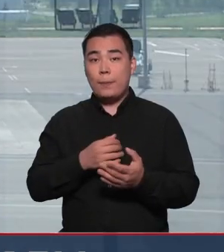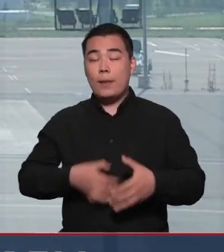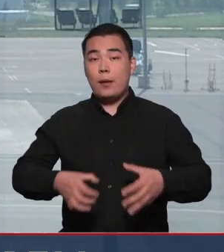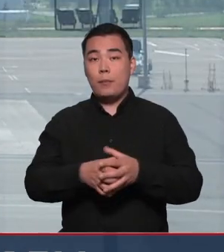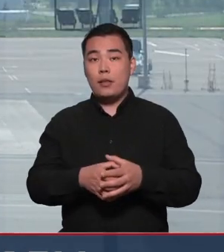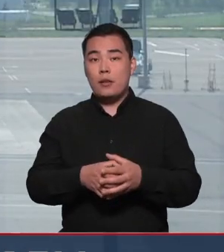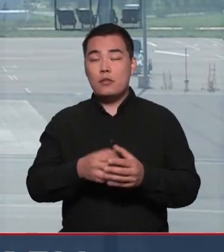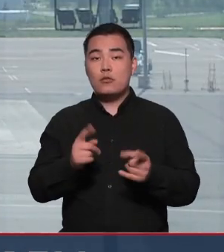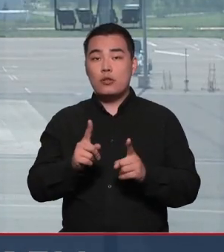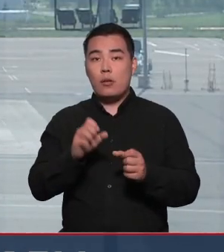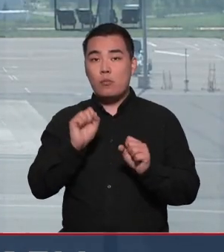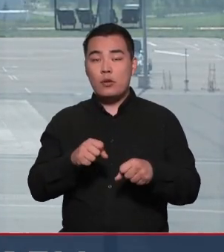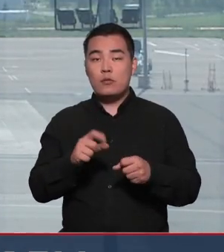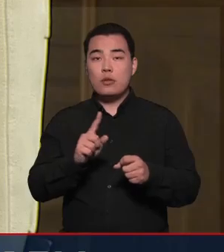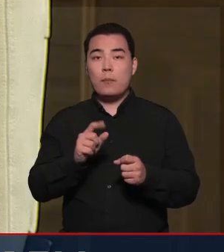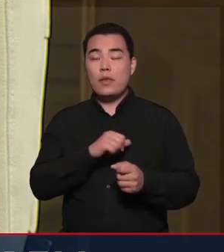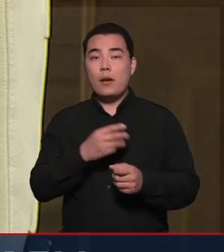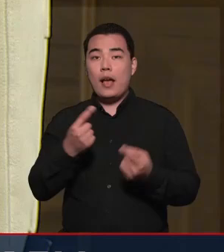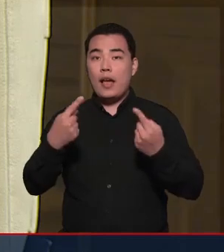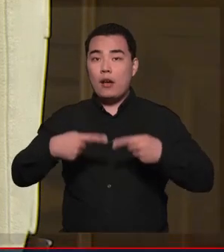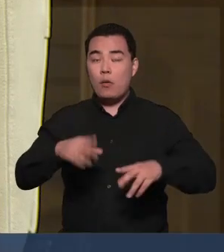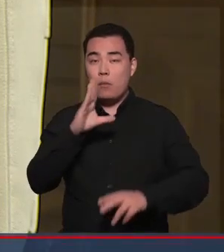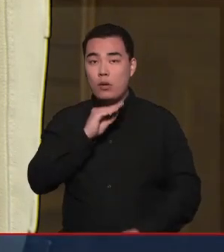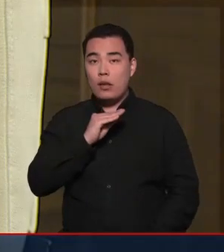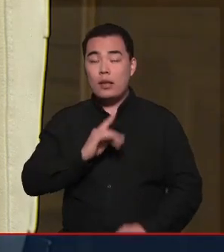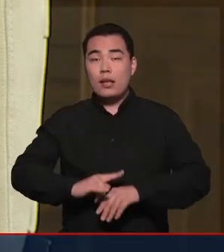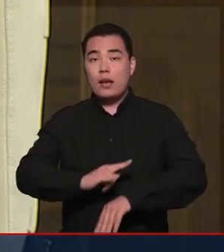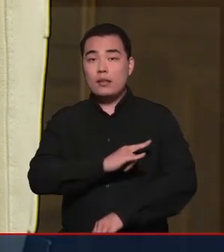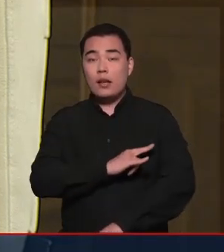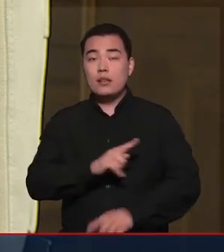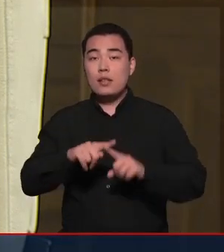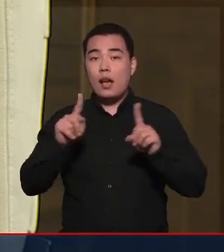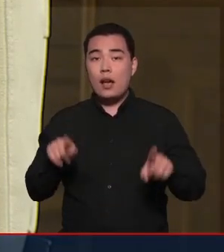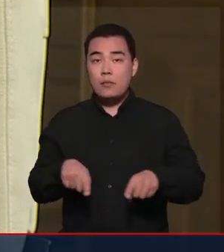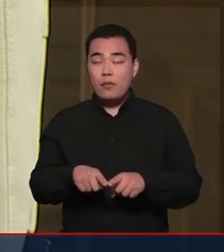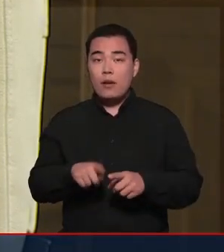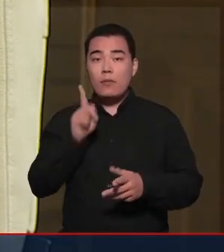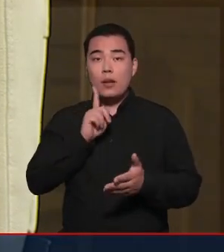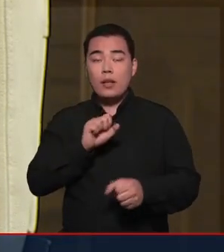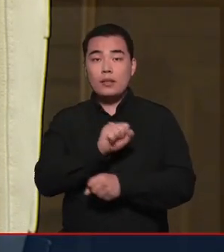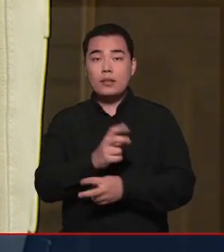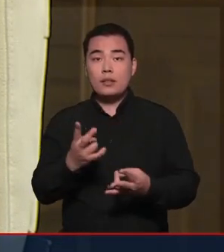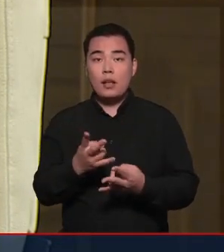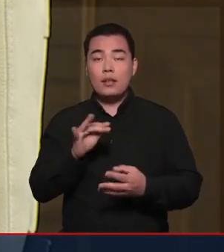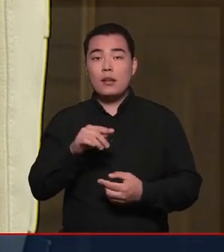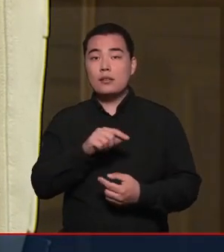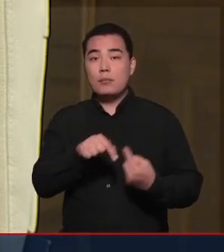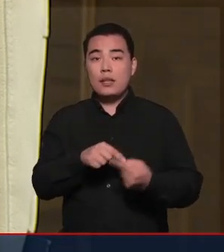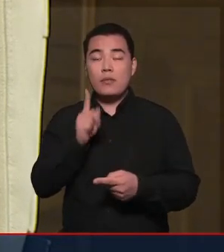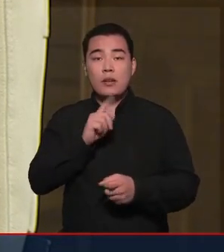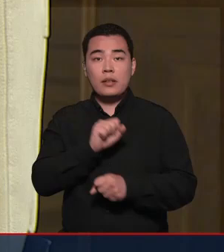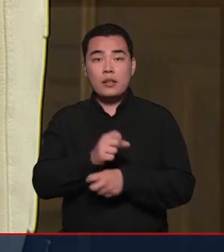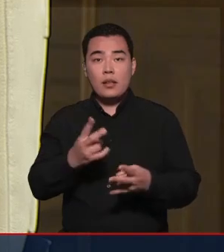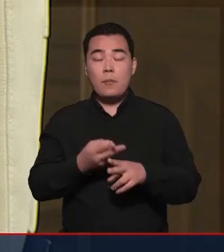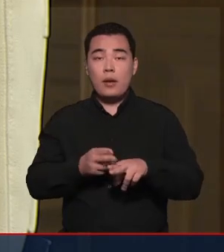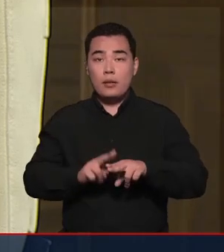түсуі мүмкін екенін айтады. Аэродром сертификатын уақытша тоқтата тұру керек. Шаруашылық қызмет уақытша тоқтата тұру керек. Тура